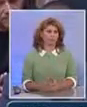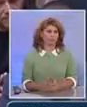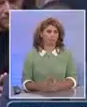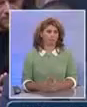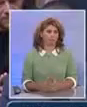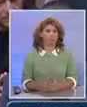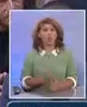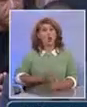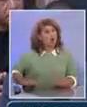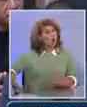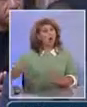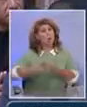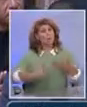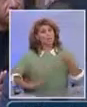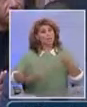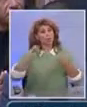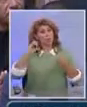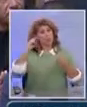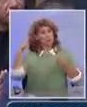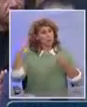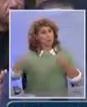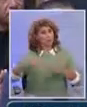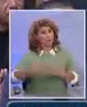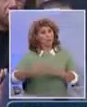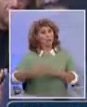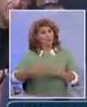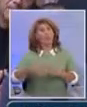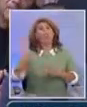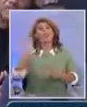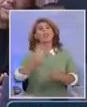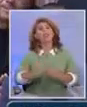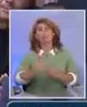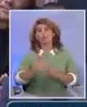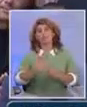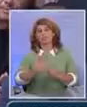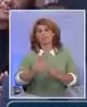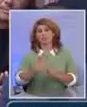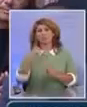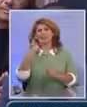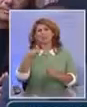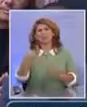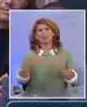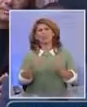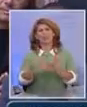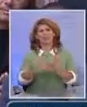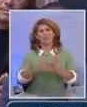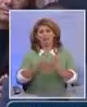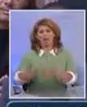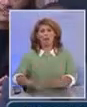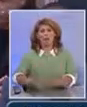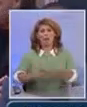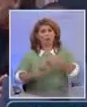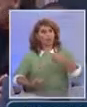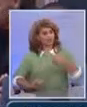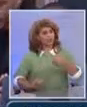Όλοι να πάρουν πτυχία πανεπιστημίου σε αυτή τη χώρα. Δεν μας φτάνουν οι εκατοντάδες χιλιάδες των ανέργων πτυχιούχων